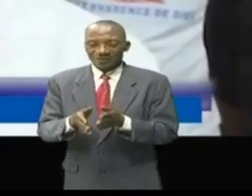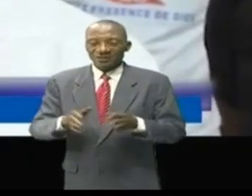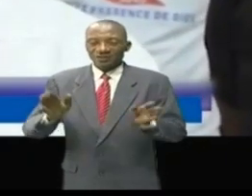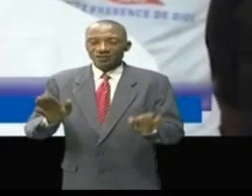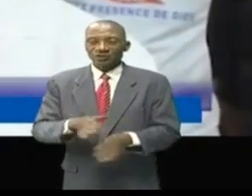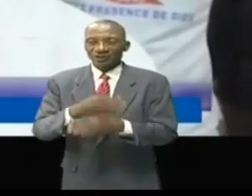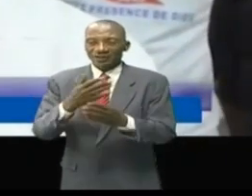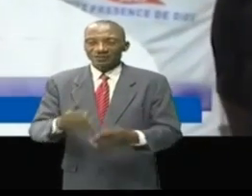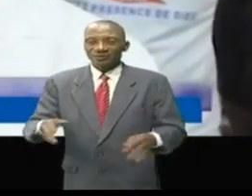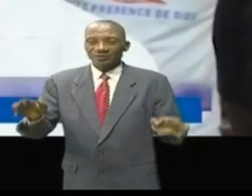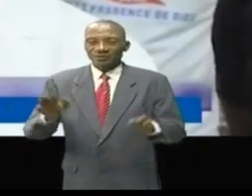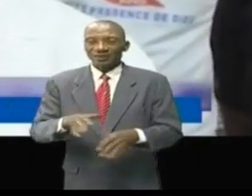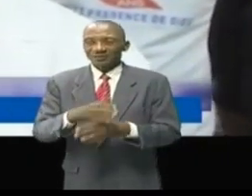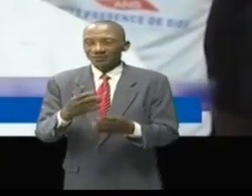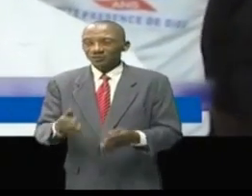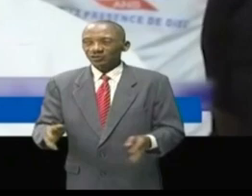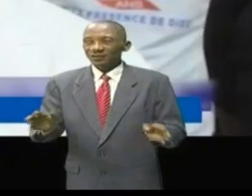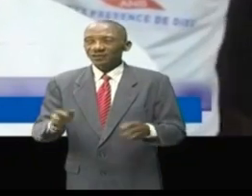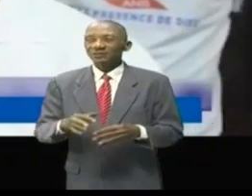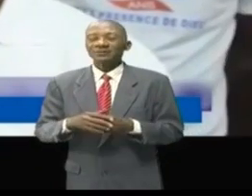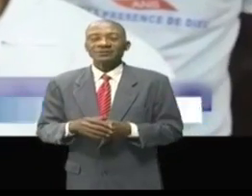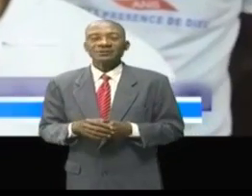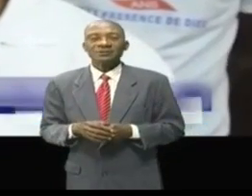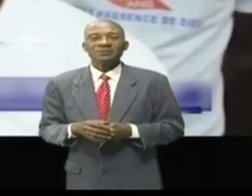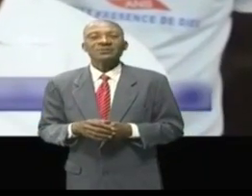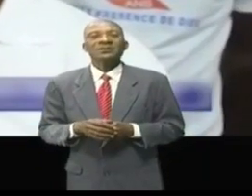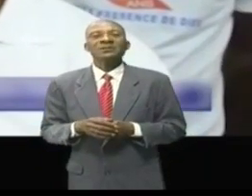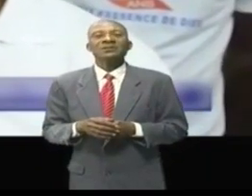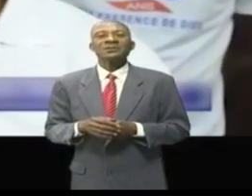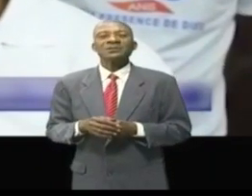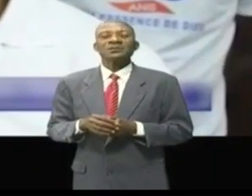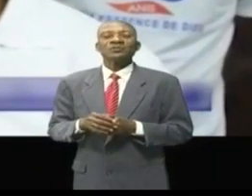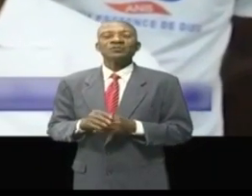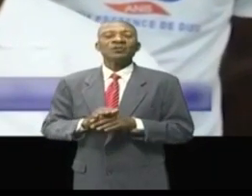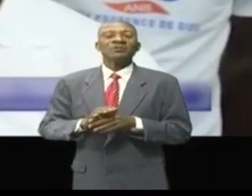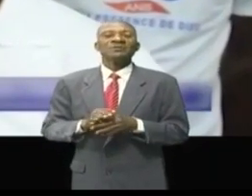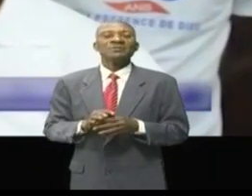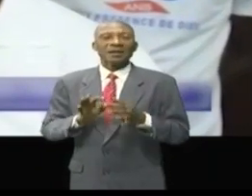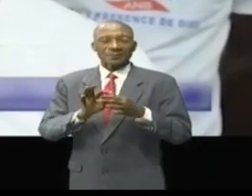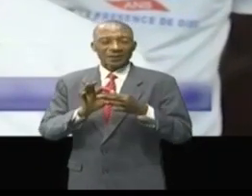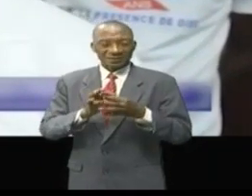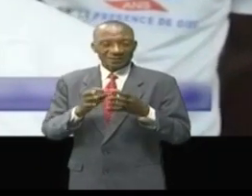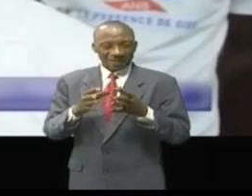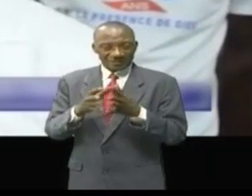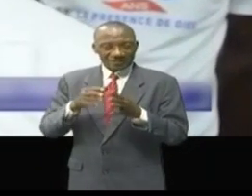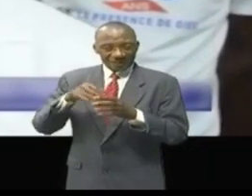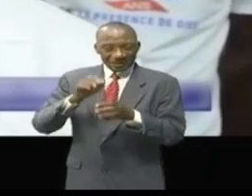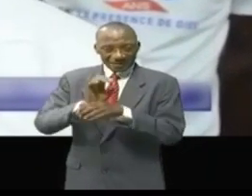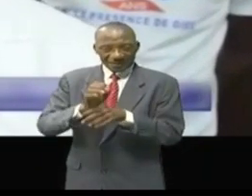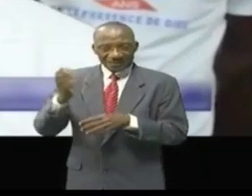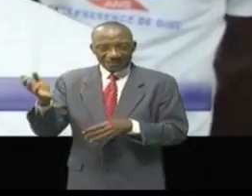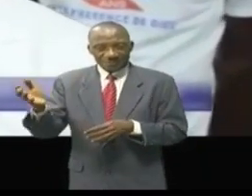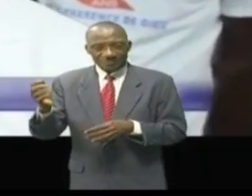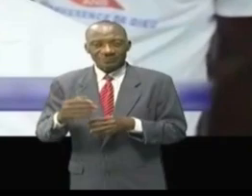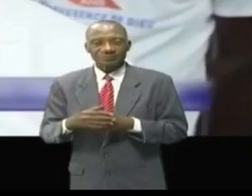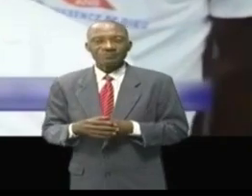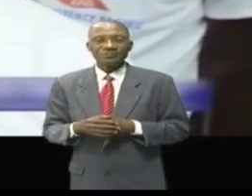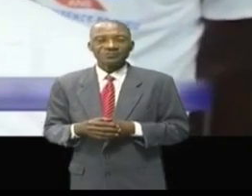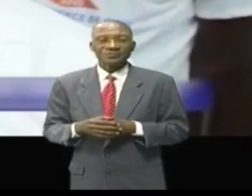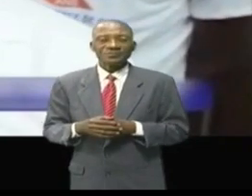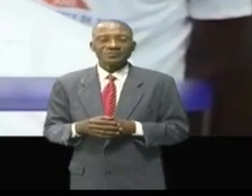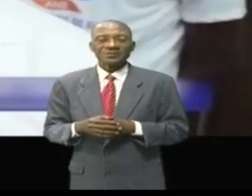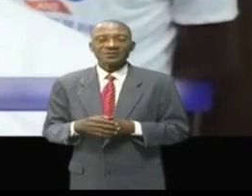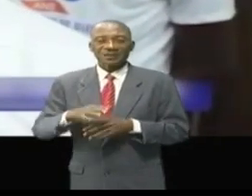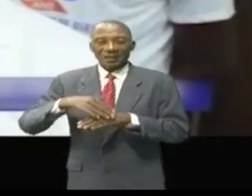fiers de marcher pour Jésus-Christ et sont fiers d'appartenir à Jésus-Christ. Derrière la vie de chacune des personnes qui marchent, il y a un témoignage du